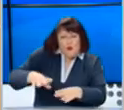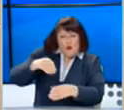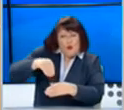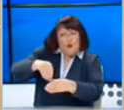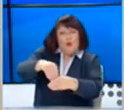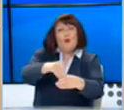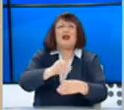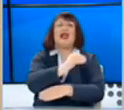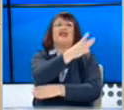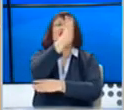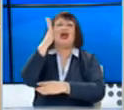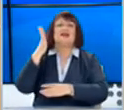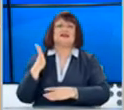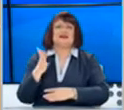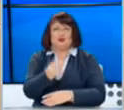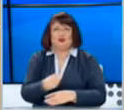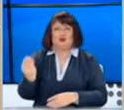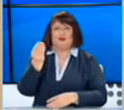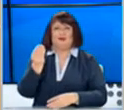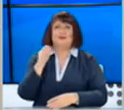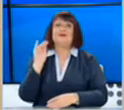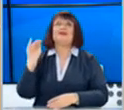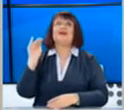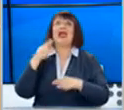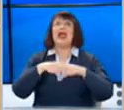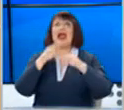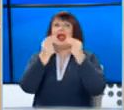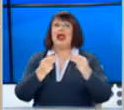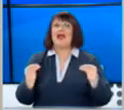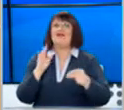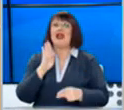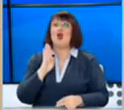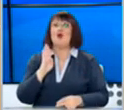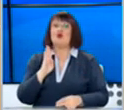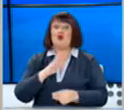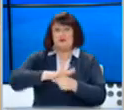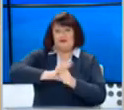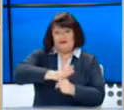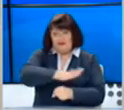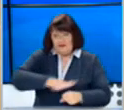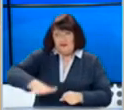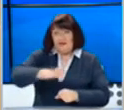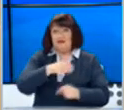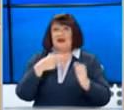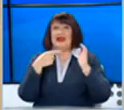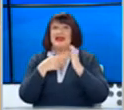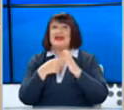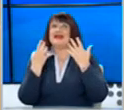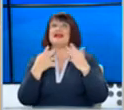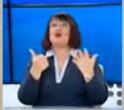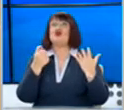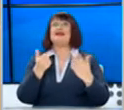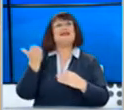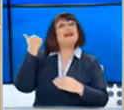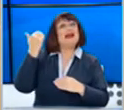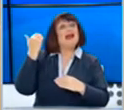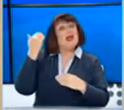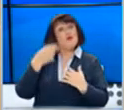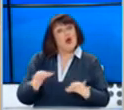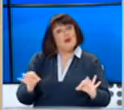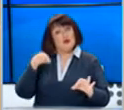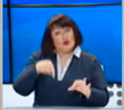γνωρίζετε. Έχουμε σήμερα, κύριε Βελόπουλε, μεγαλύτερη δασοκάλυψη στην Ελλάδα από ό,τι είχαμε το 1960. Ναι ή όχι?